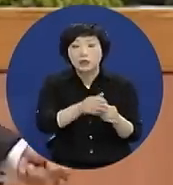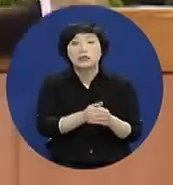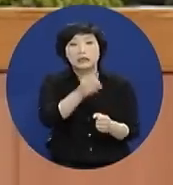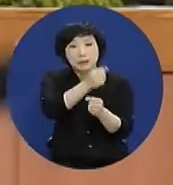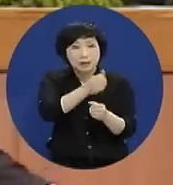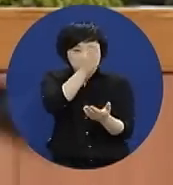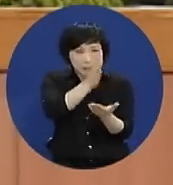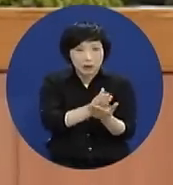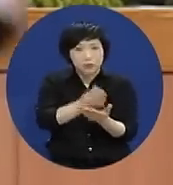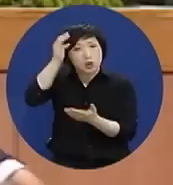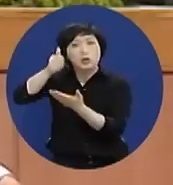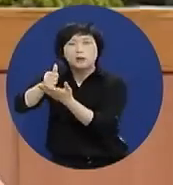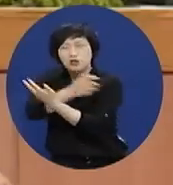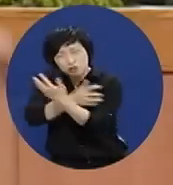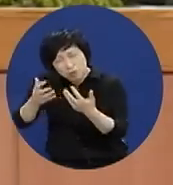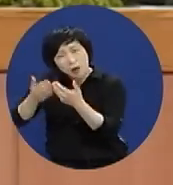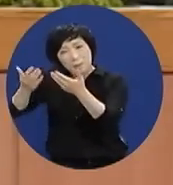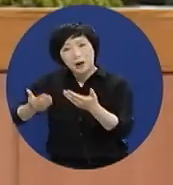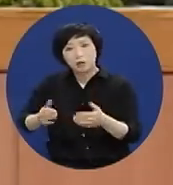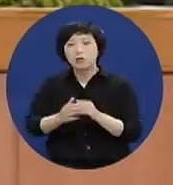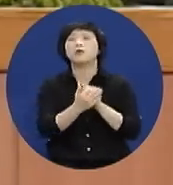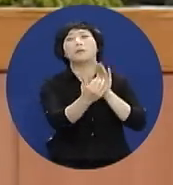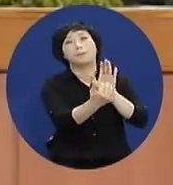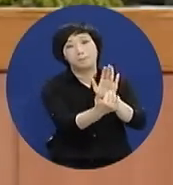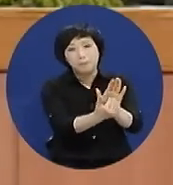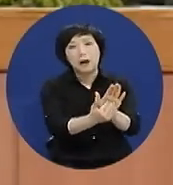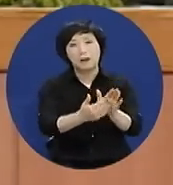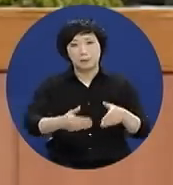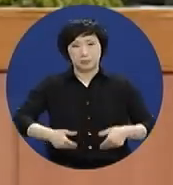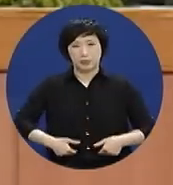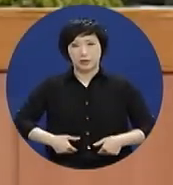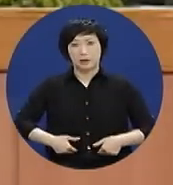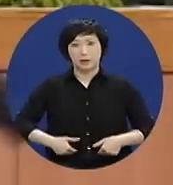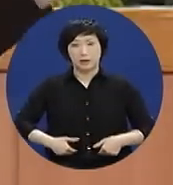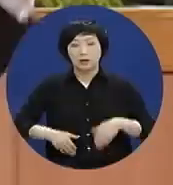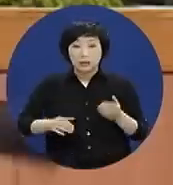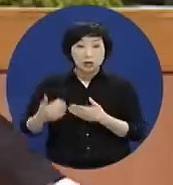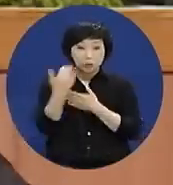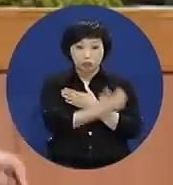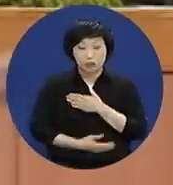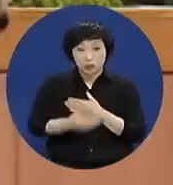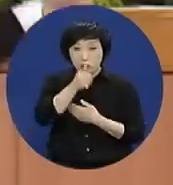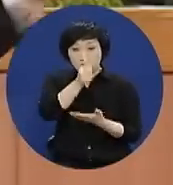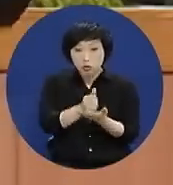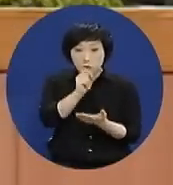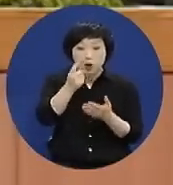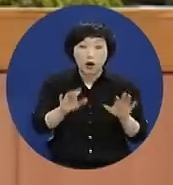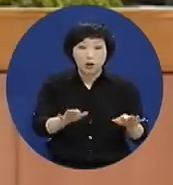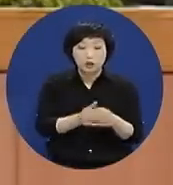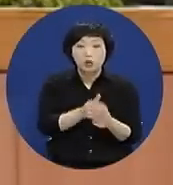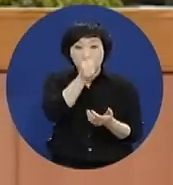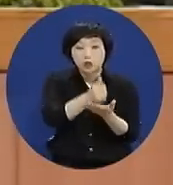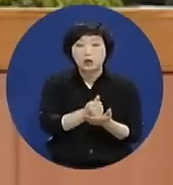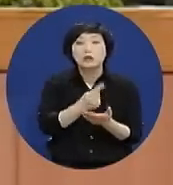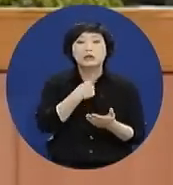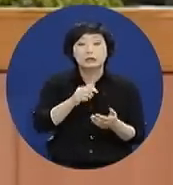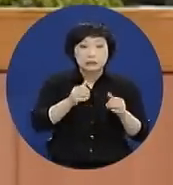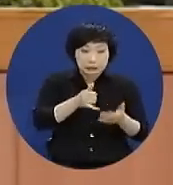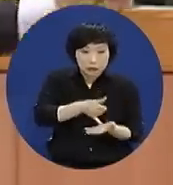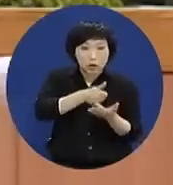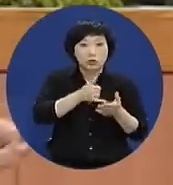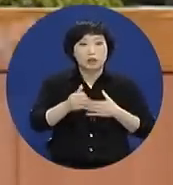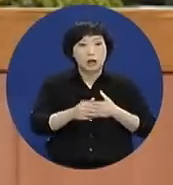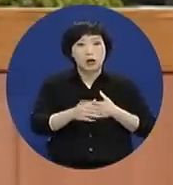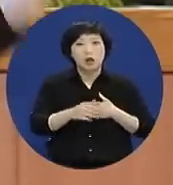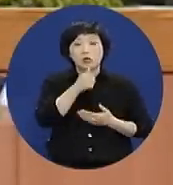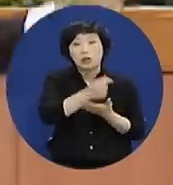ならあなた方は行けるのですと言っています肉の思いによって罪が生産されないように精霊に満たされて塞がないといけない